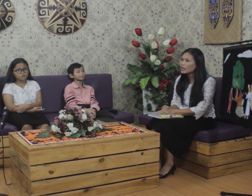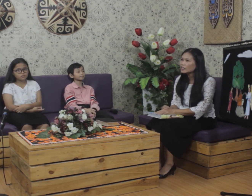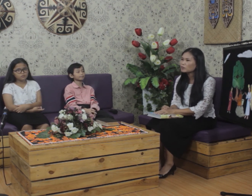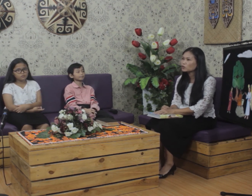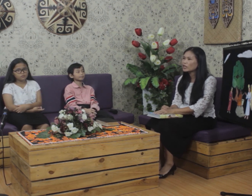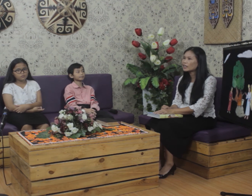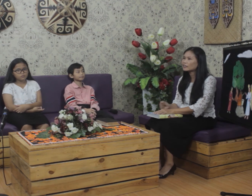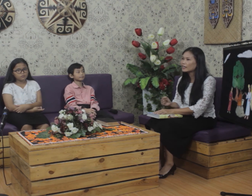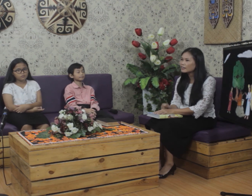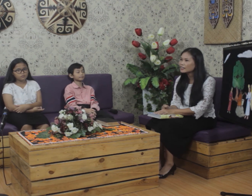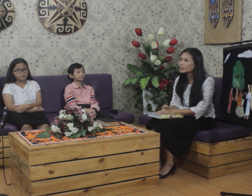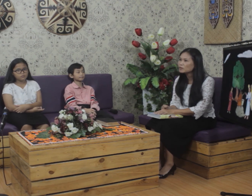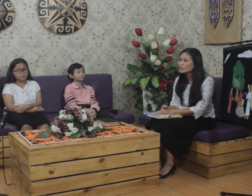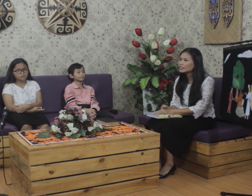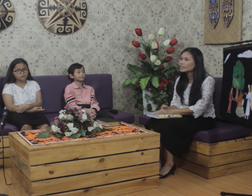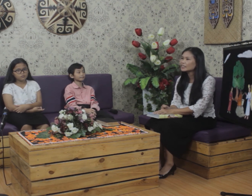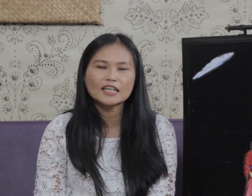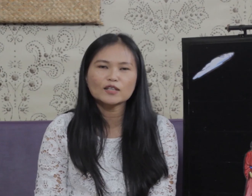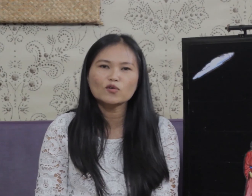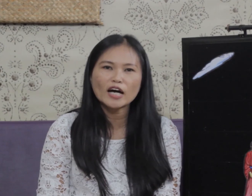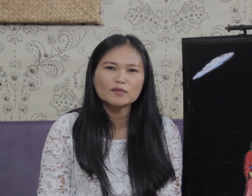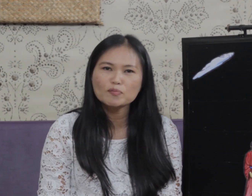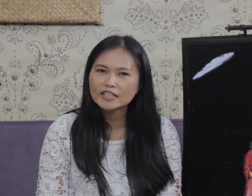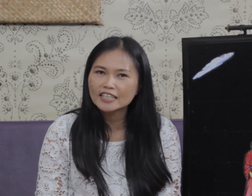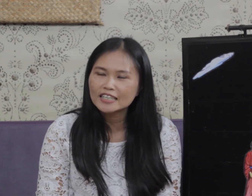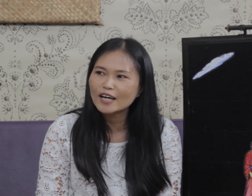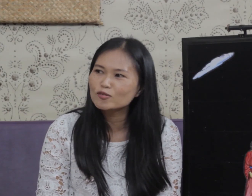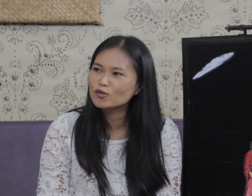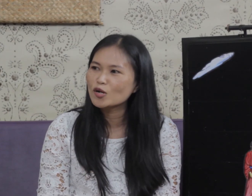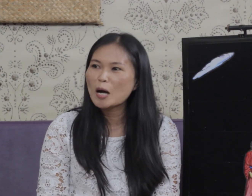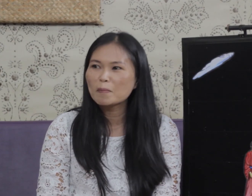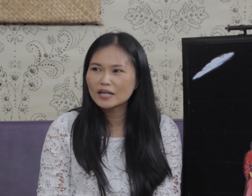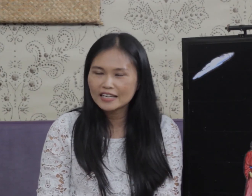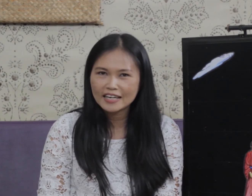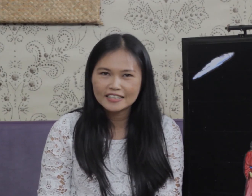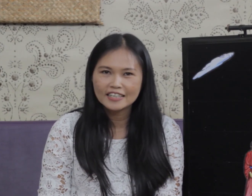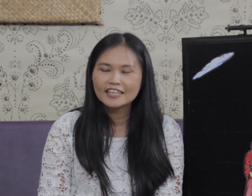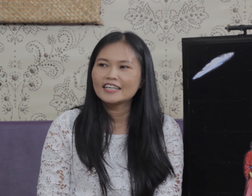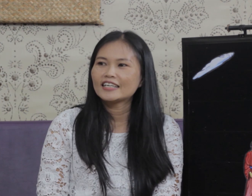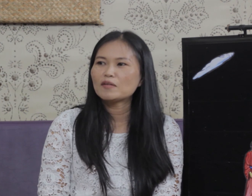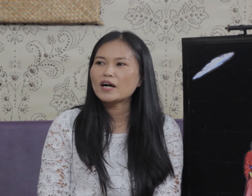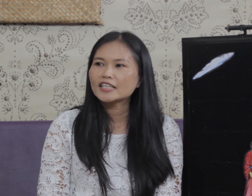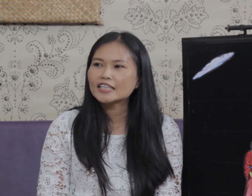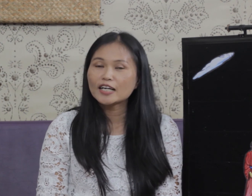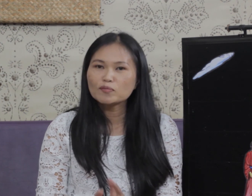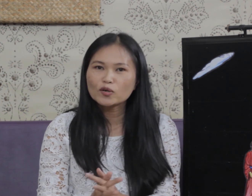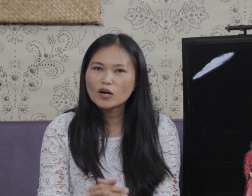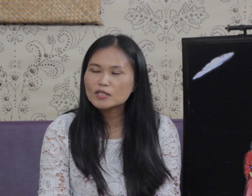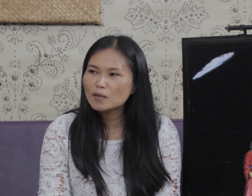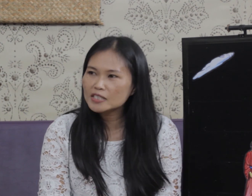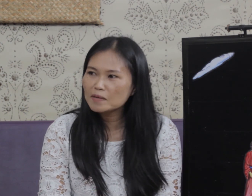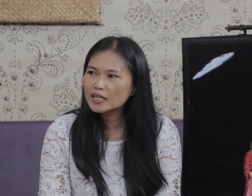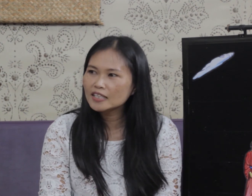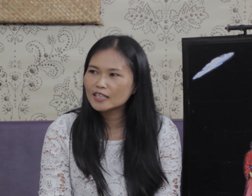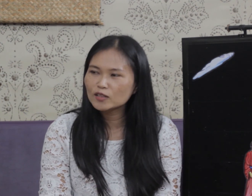waktu kita, pergunakan talenta yang kita miliki ketika Tuhan meminta kita untuk melayani. Ya, baik kita akan